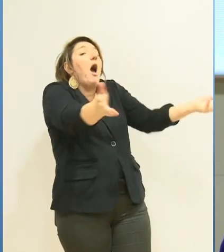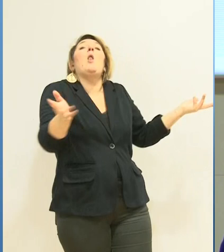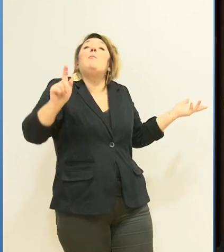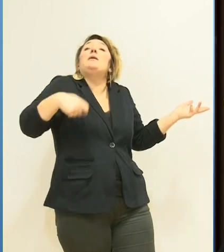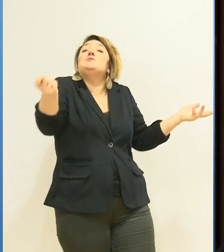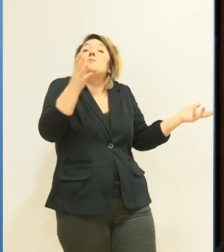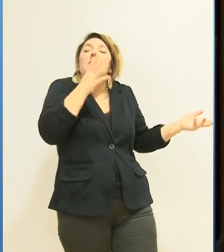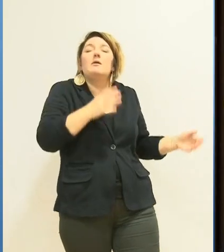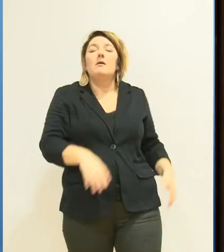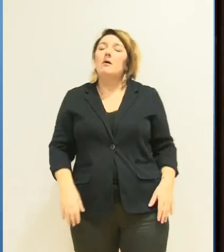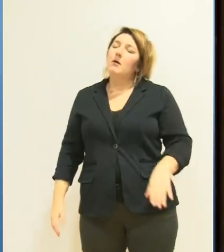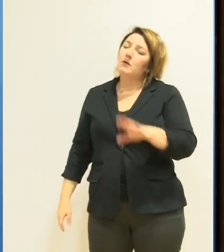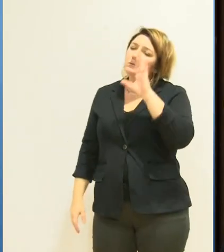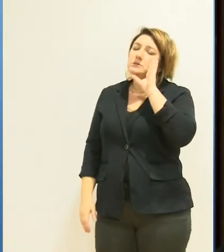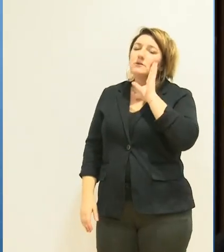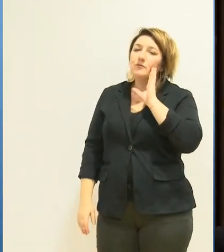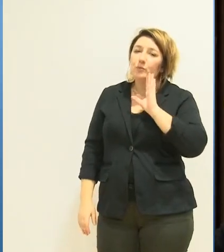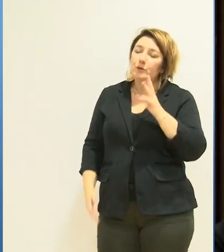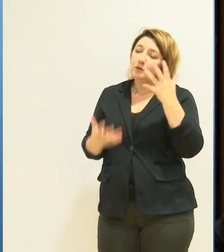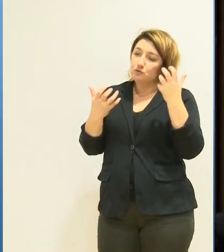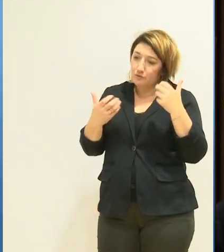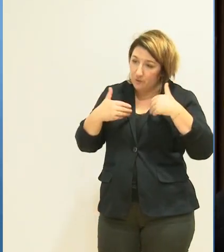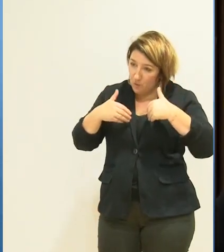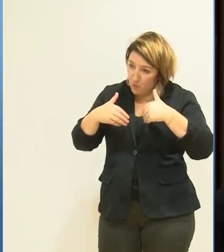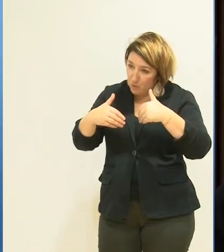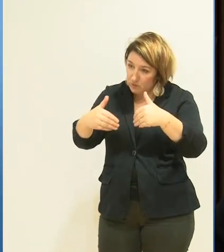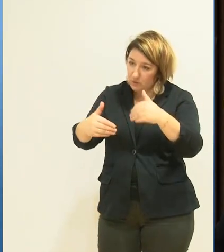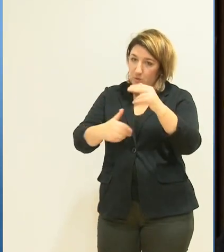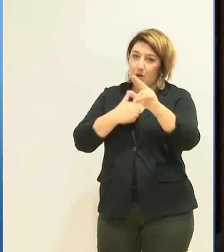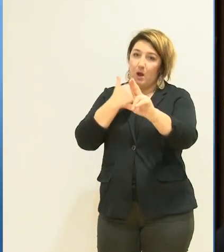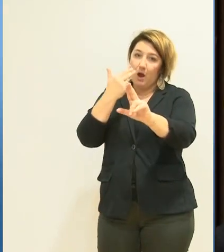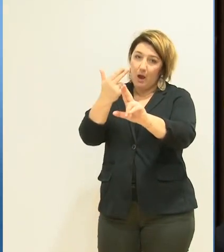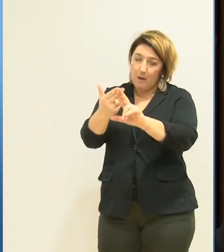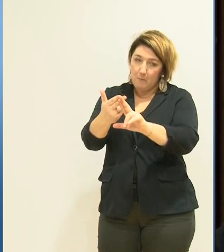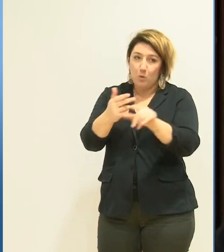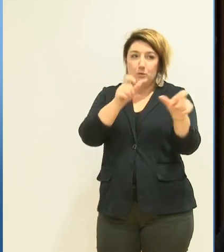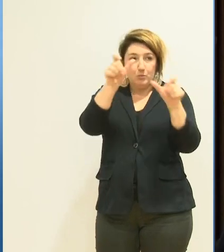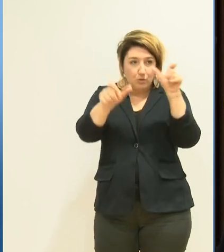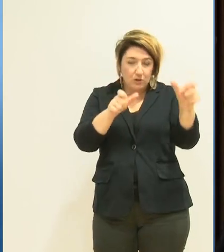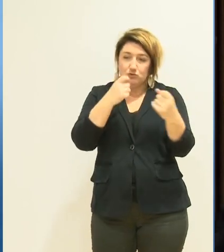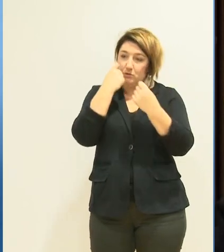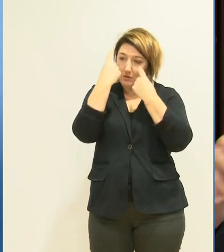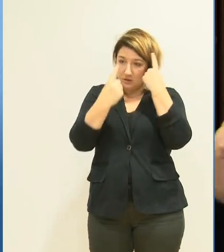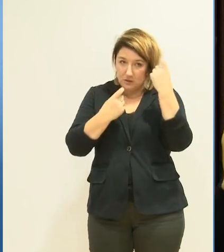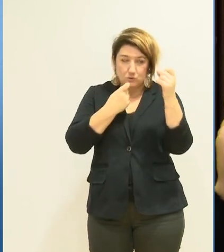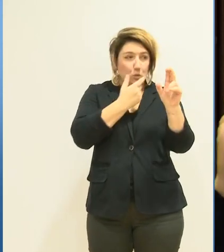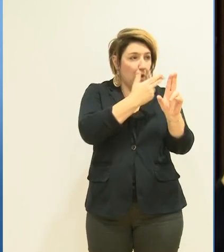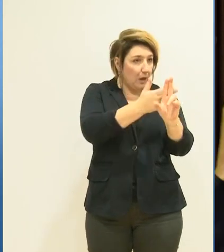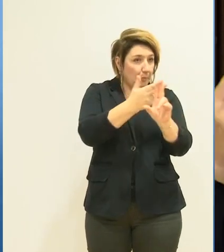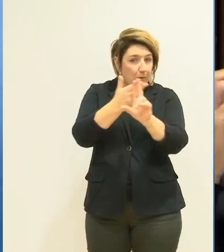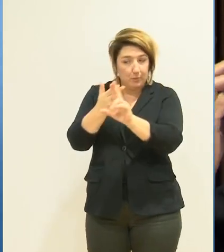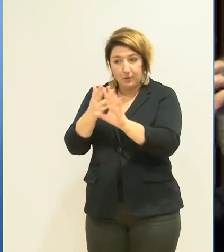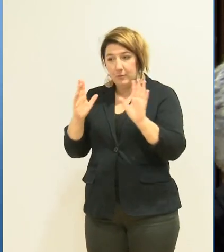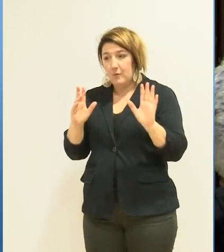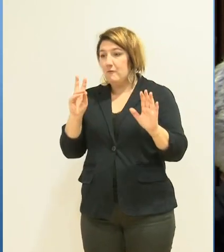s'il vous plaît j'aimerais pouvoir continuer de répondre aux personnes qui ont posé des questions même si je ne